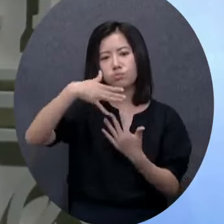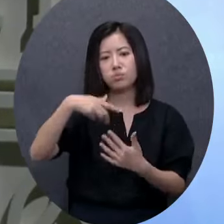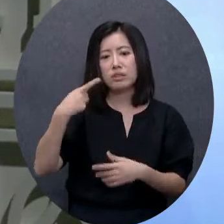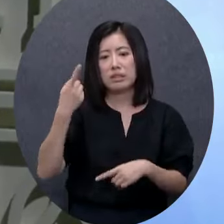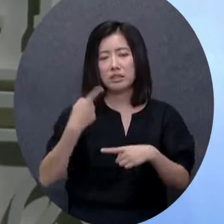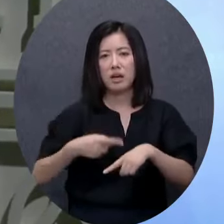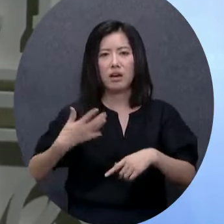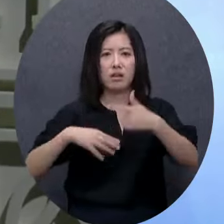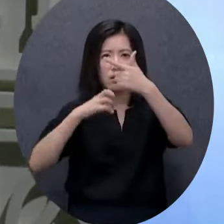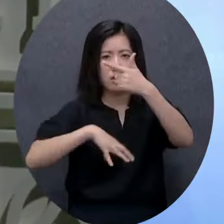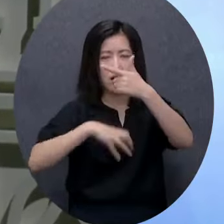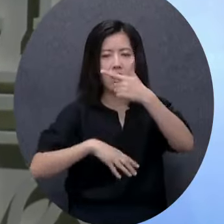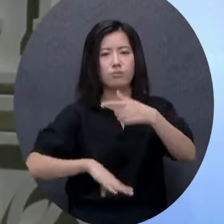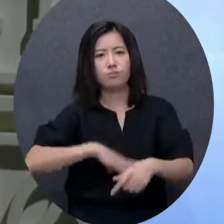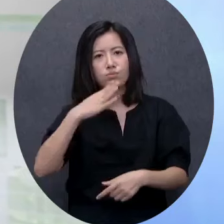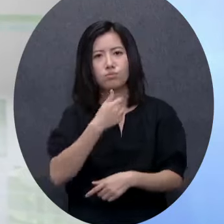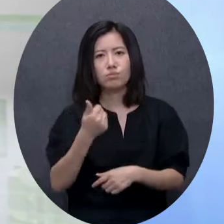在今個月底屆滿。